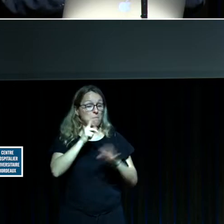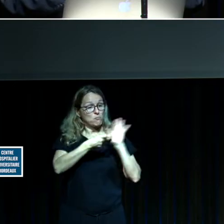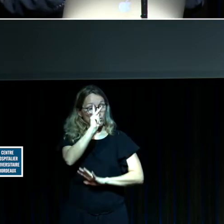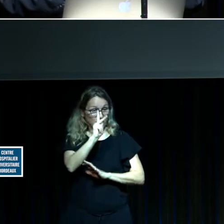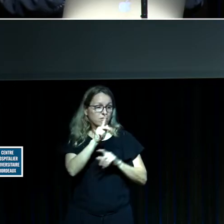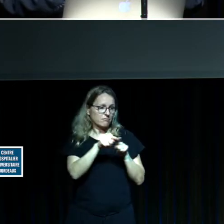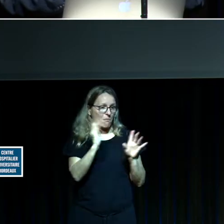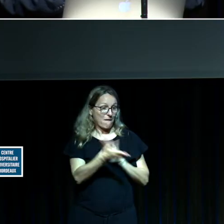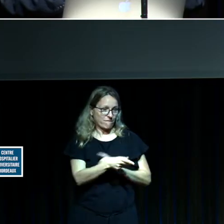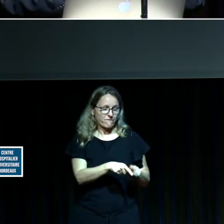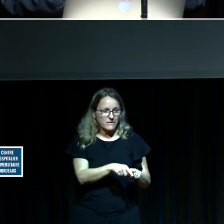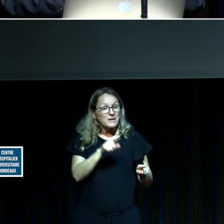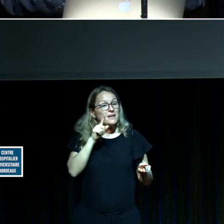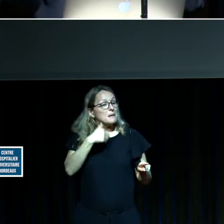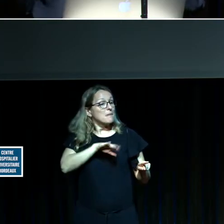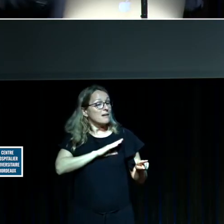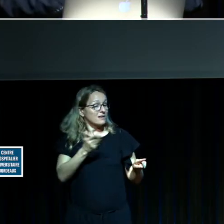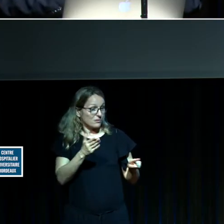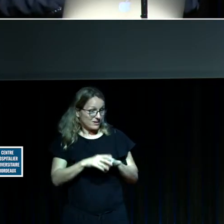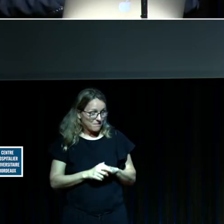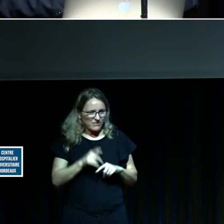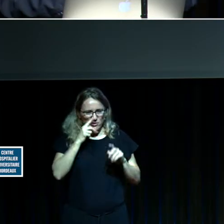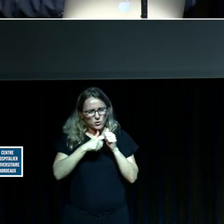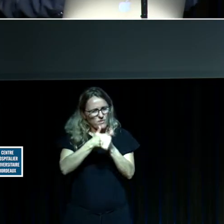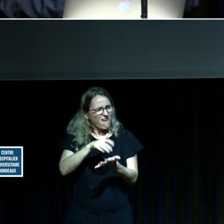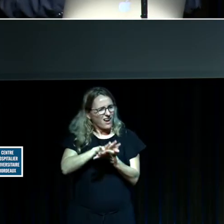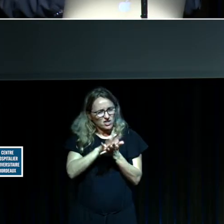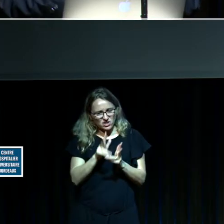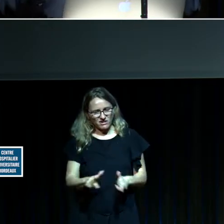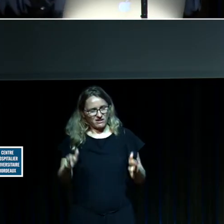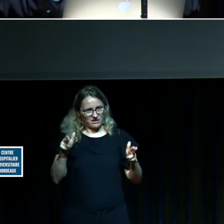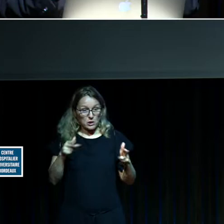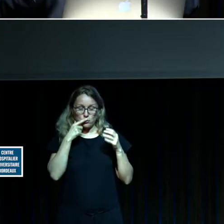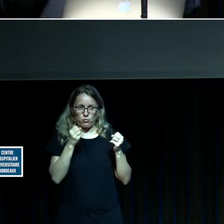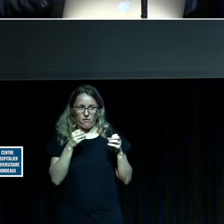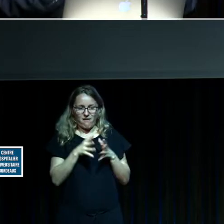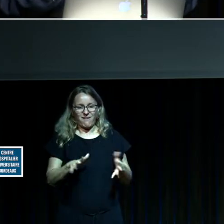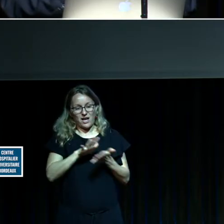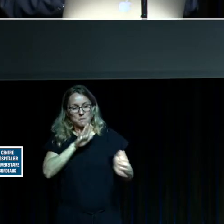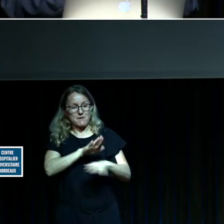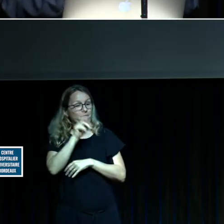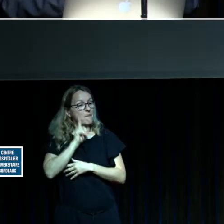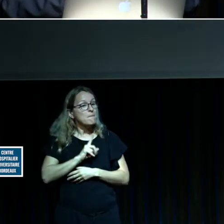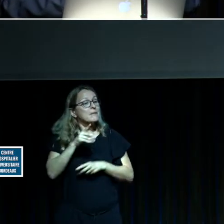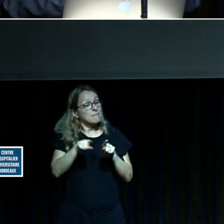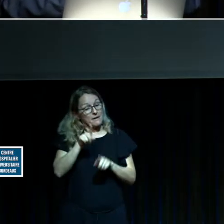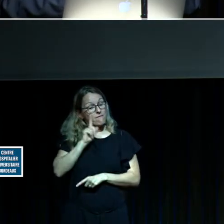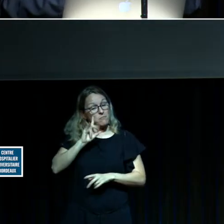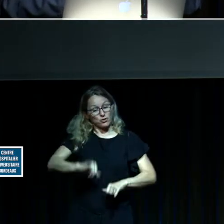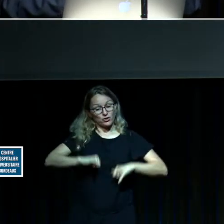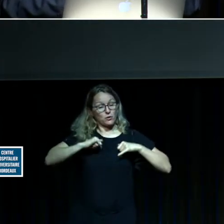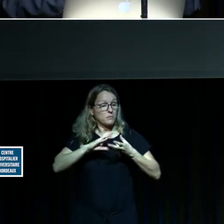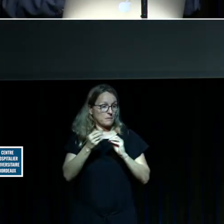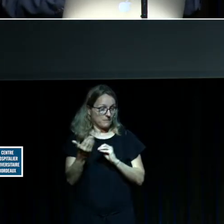leur grand nombre dans les tranches d'âge où l'AVC est vraiment très fréquent. Mais il y a aussi chez les femmes jeunes une